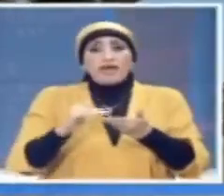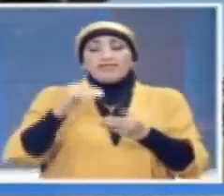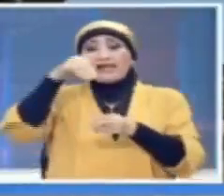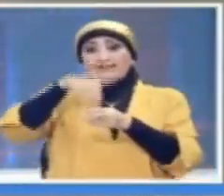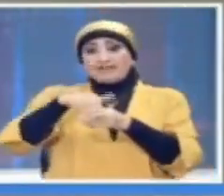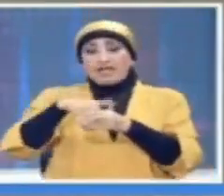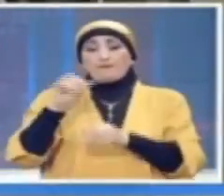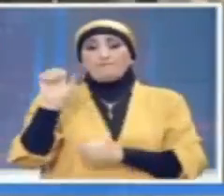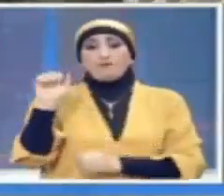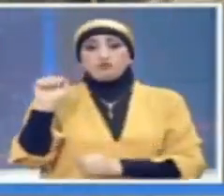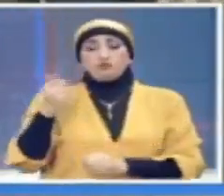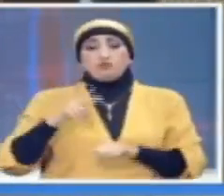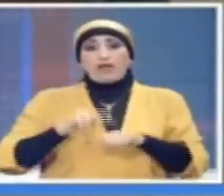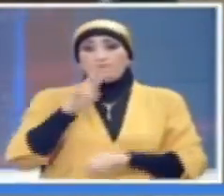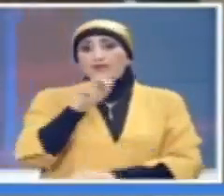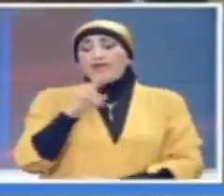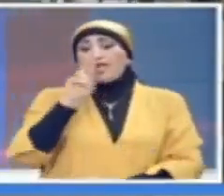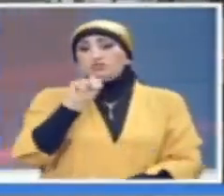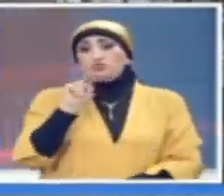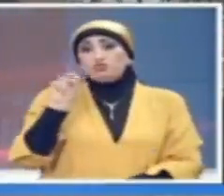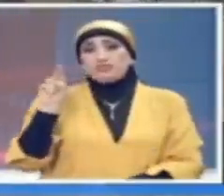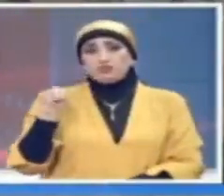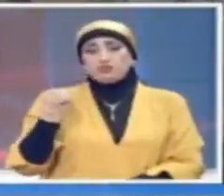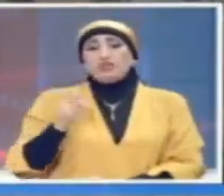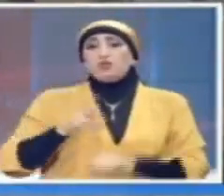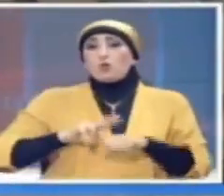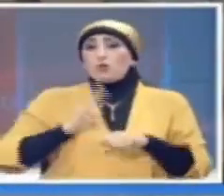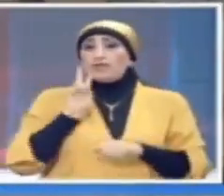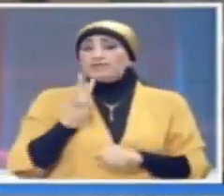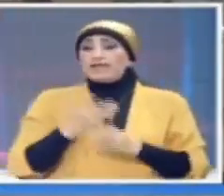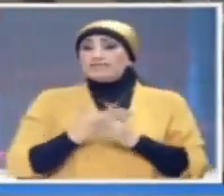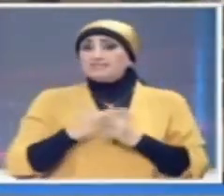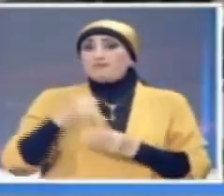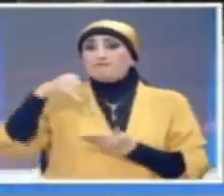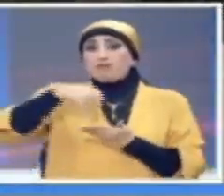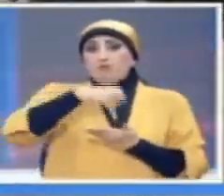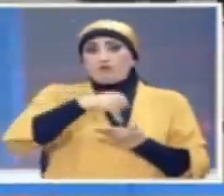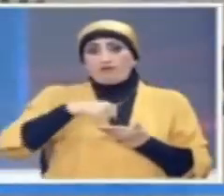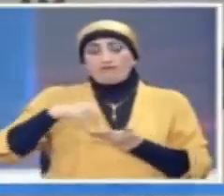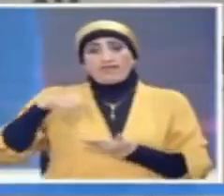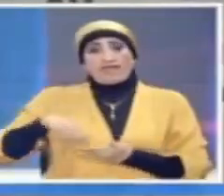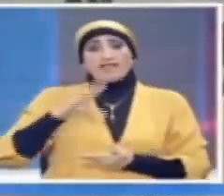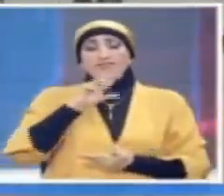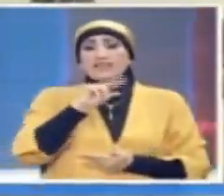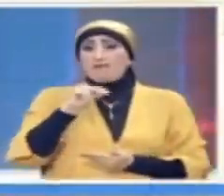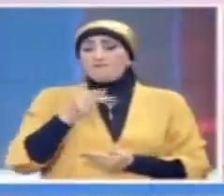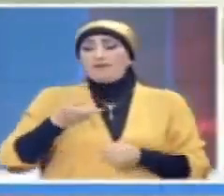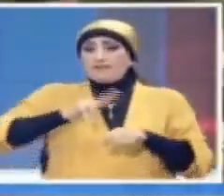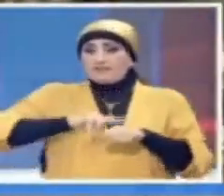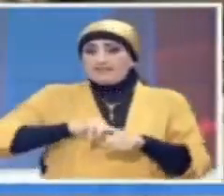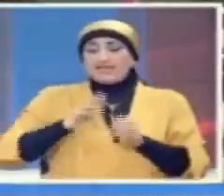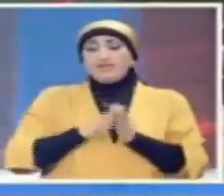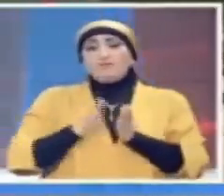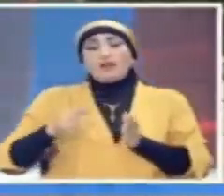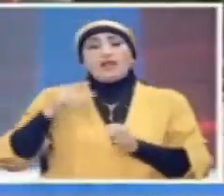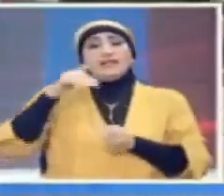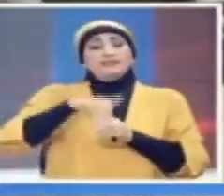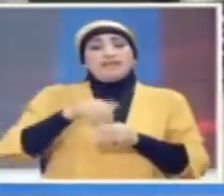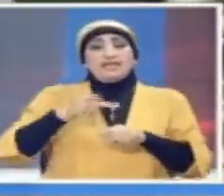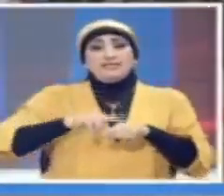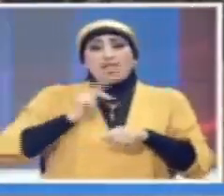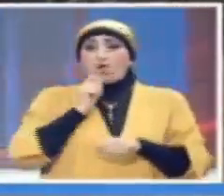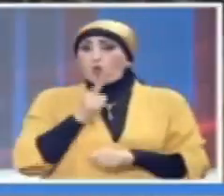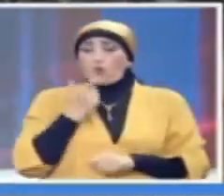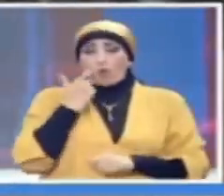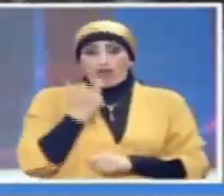مجلس النواب 2020، وذلك في المحافظات المقرر إجراؤها بها. وحرصت القيادة